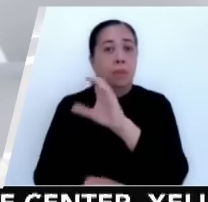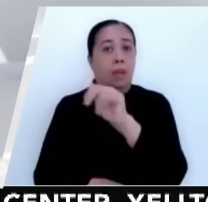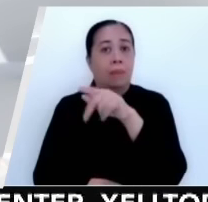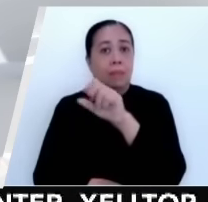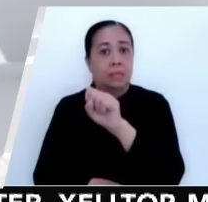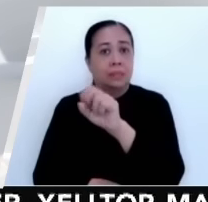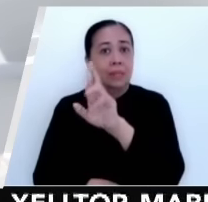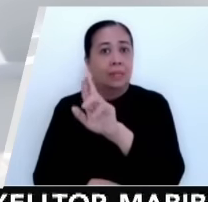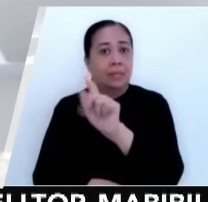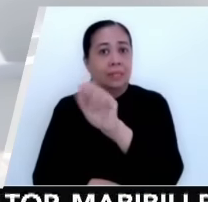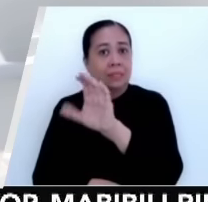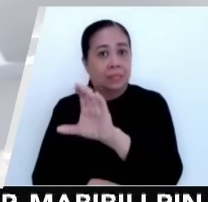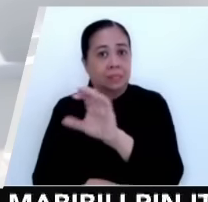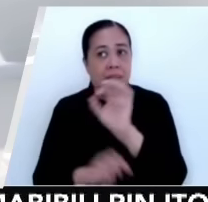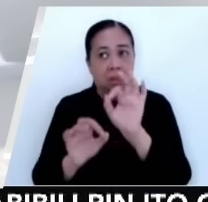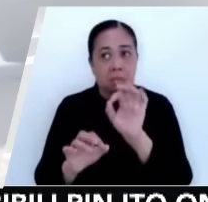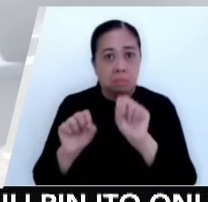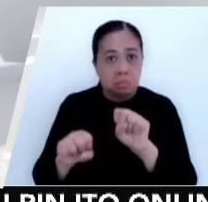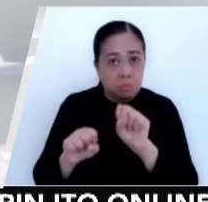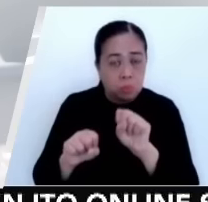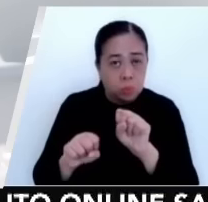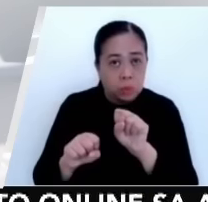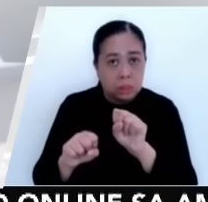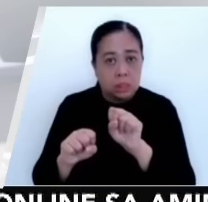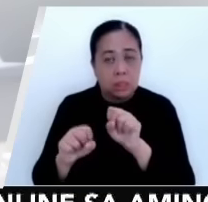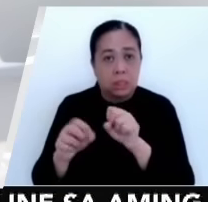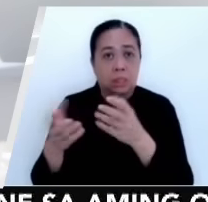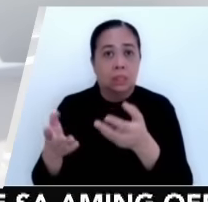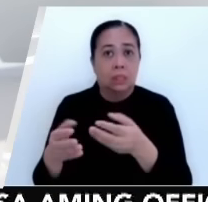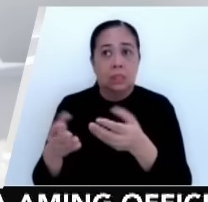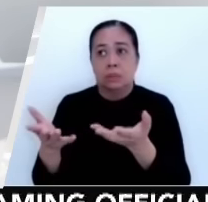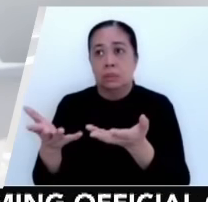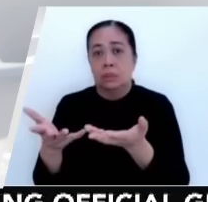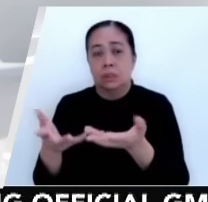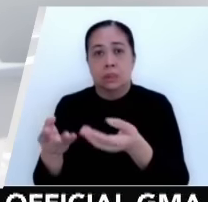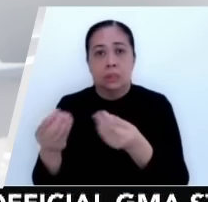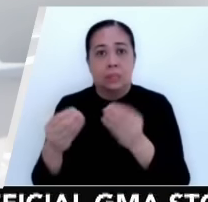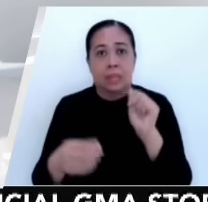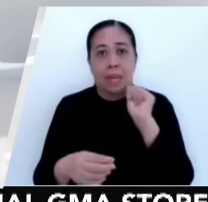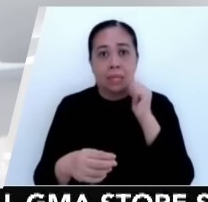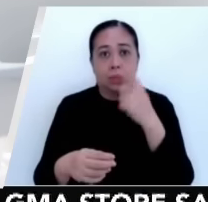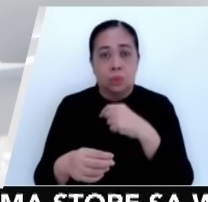kung pwedeng i-produce si